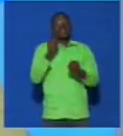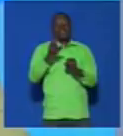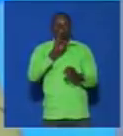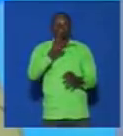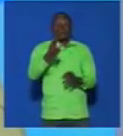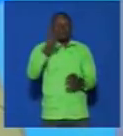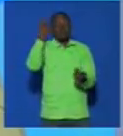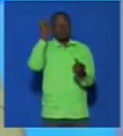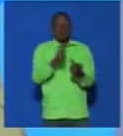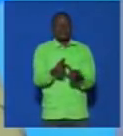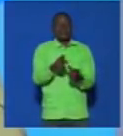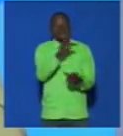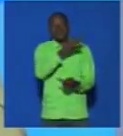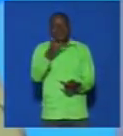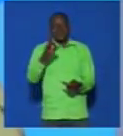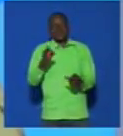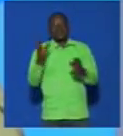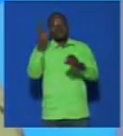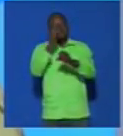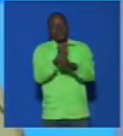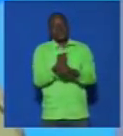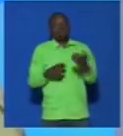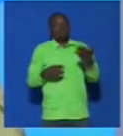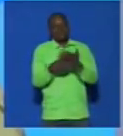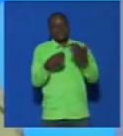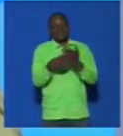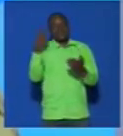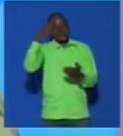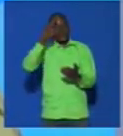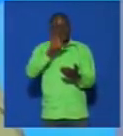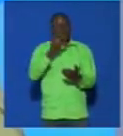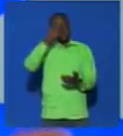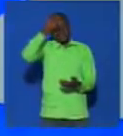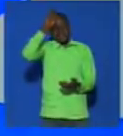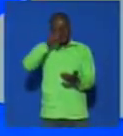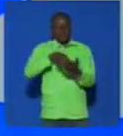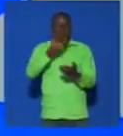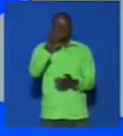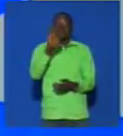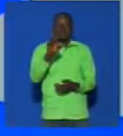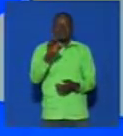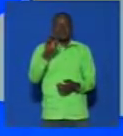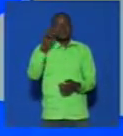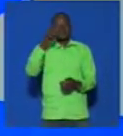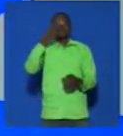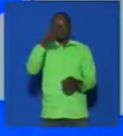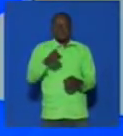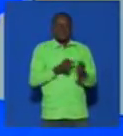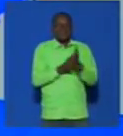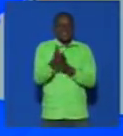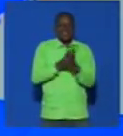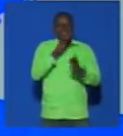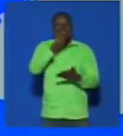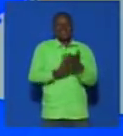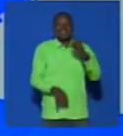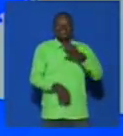l'angola le burkina pour les relâcher de désarticuler ce groupe il a pour l'egypte 2019 est ce que on doit s'intéresser effectivement à ce qui